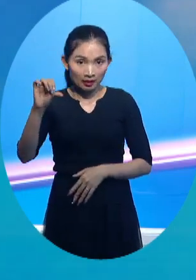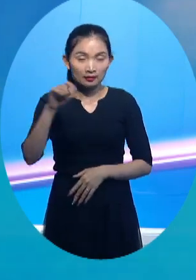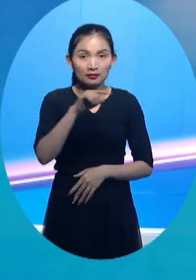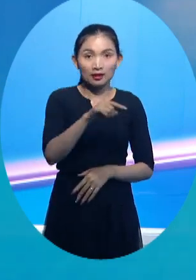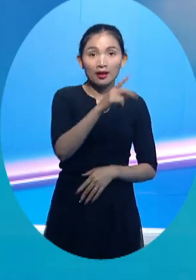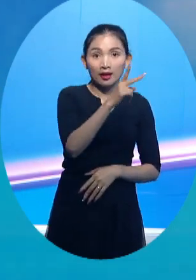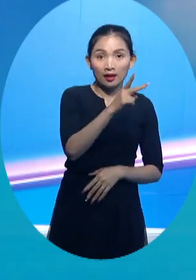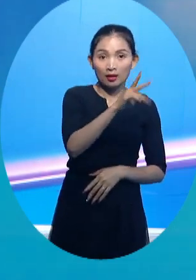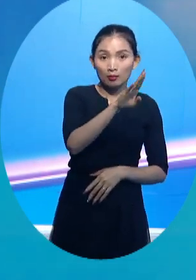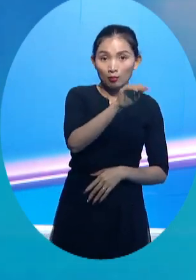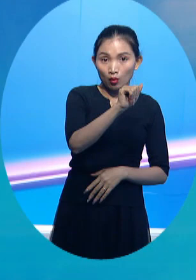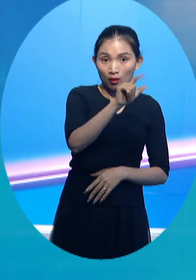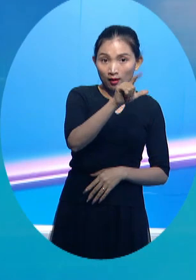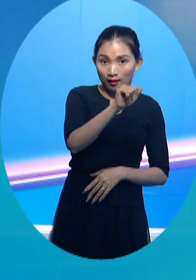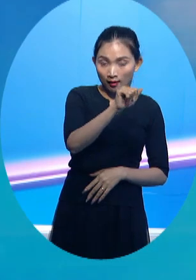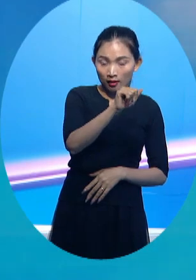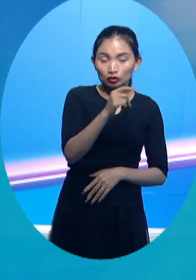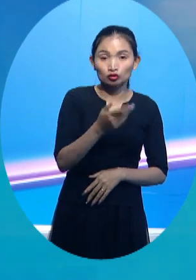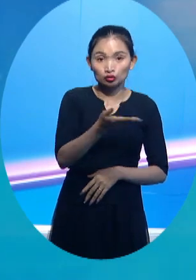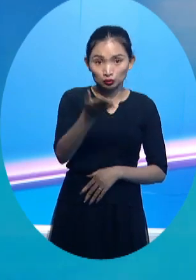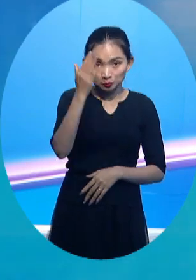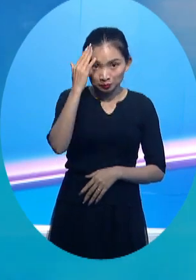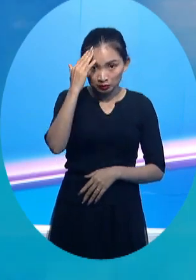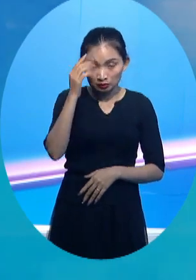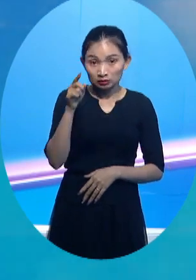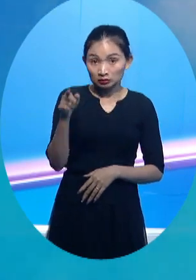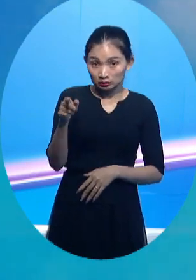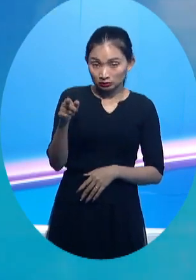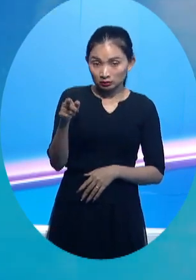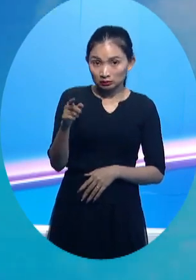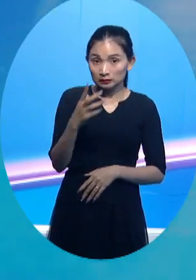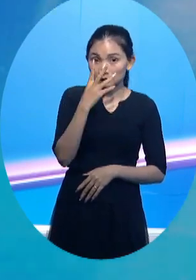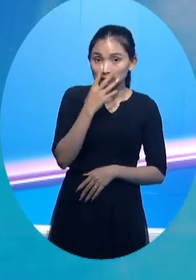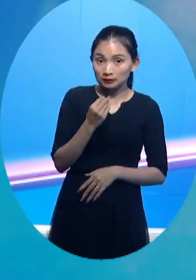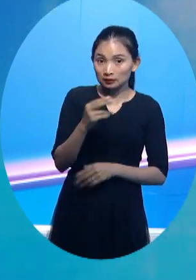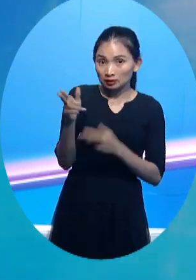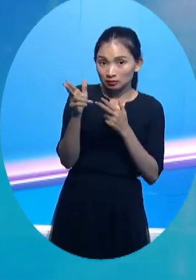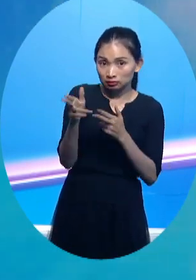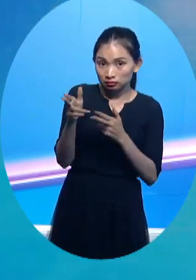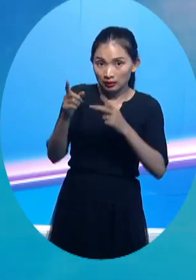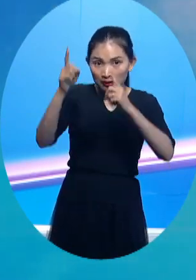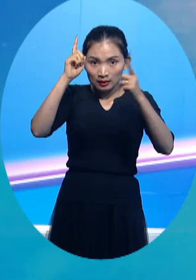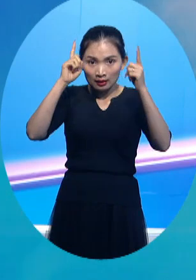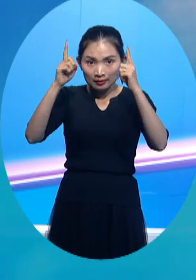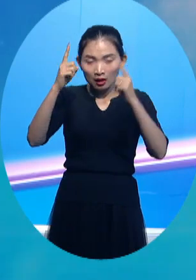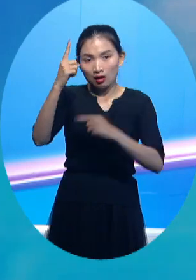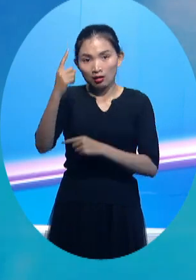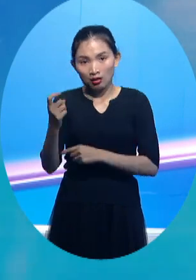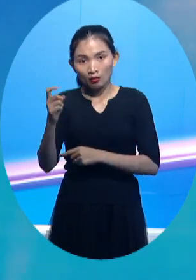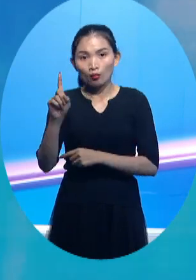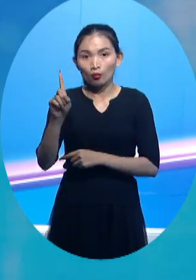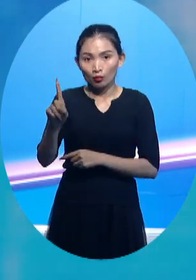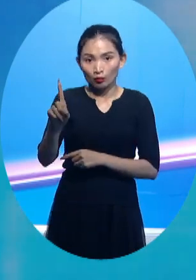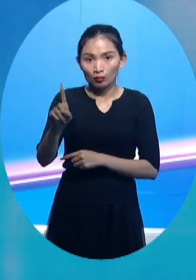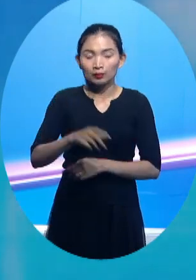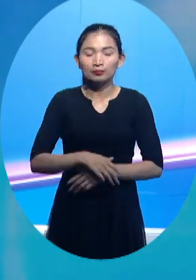ban trong ngày 2 tháng 1 đã giết chết một thành viên cấp cao của hamas vụ việc có thể khiến xung đột hamas Israel lan trộng ra khu vực Trung Đông